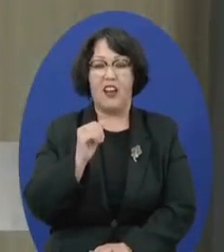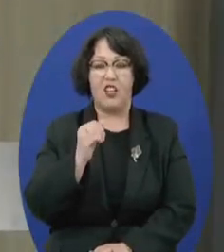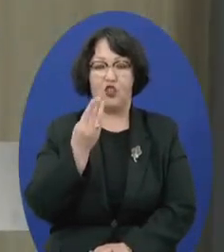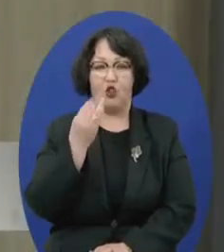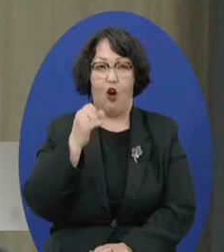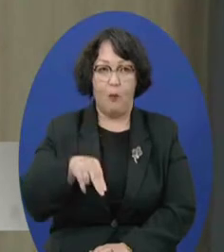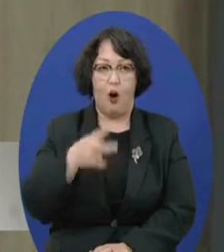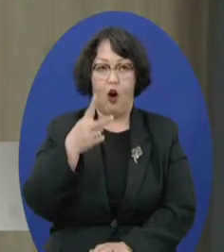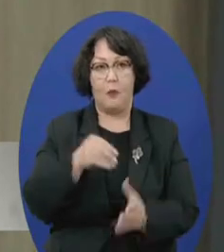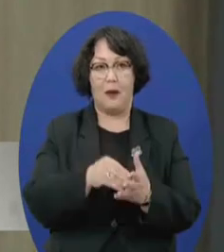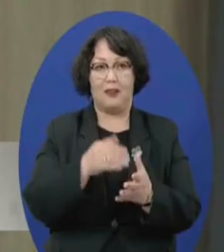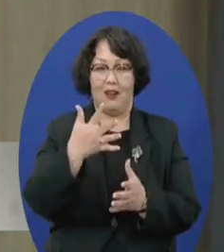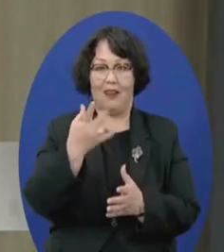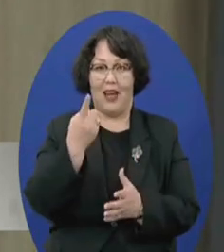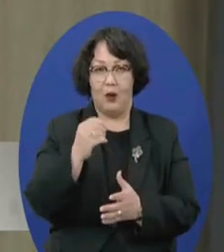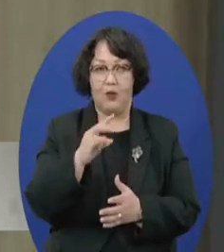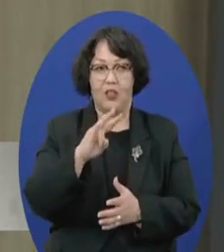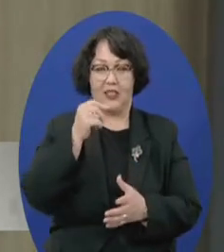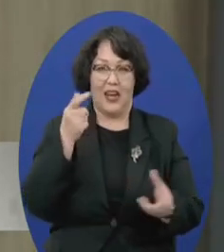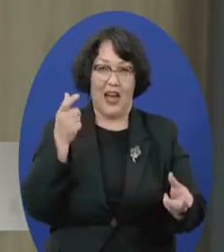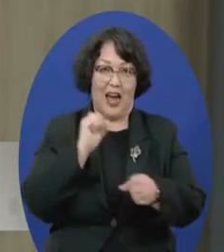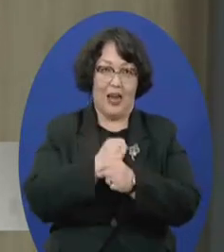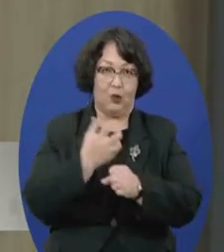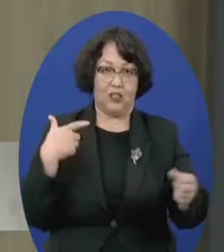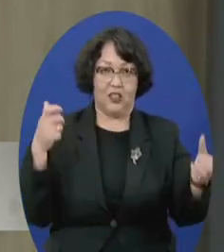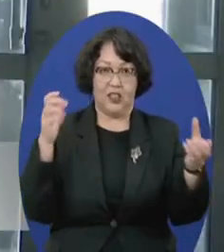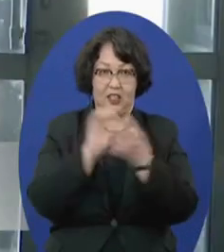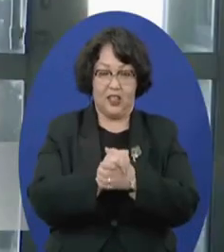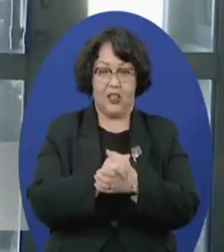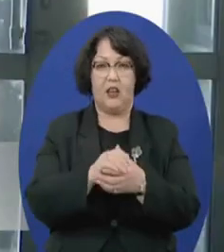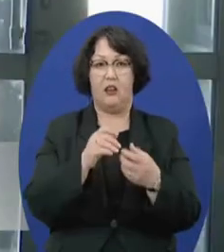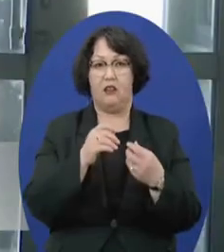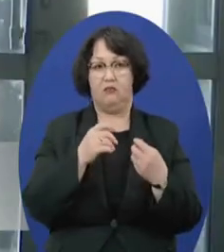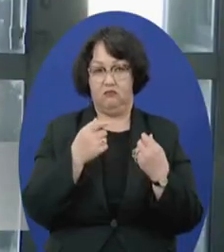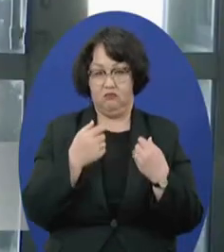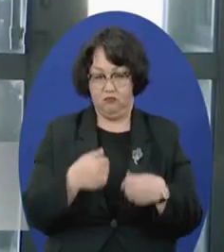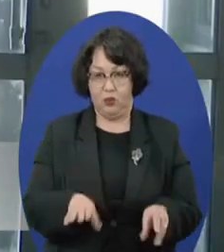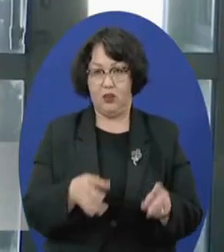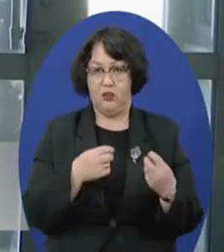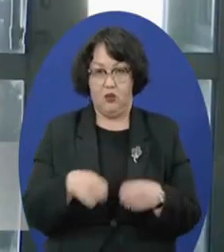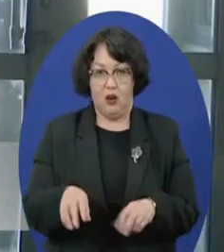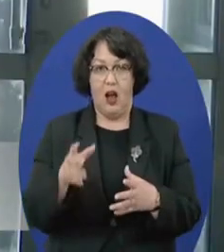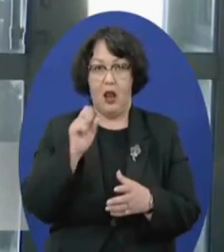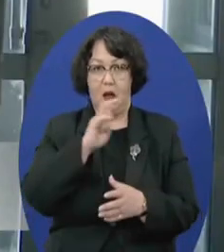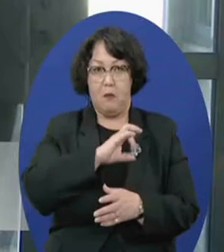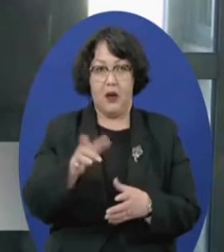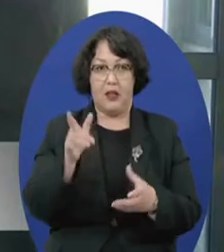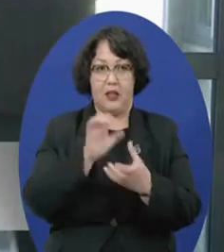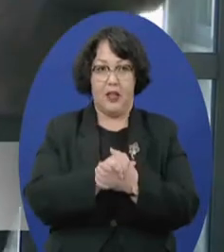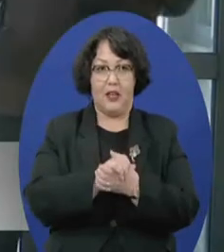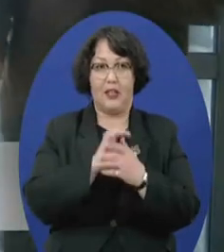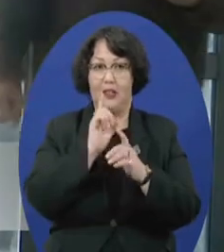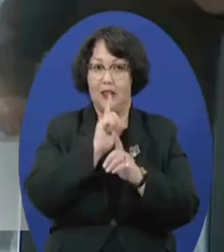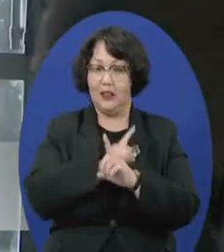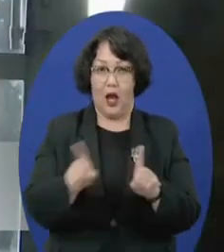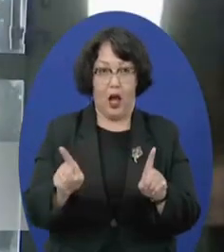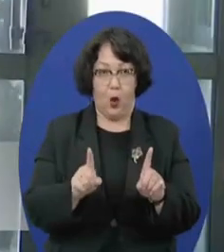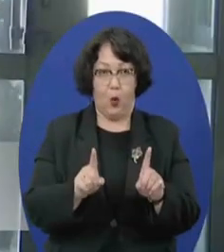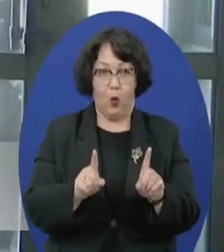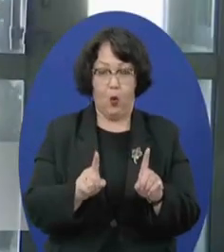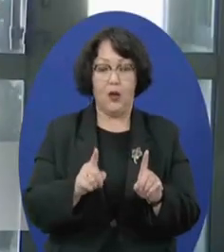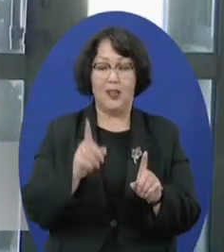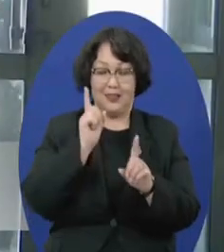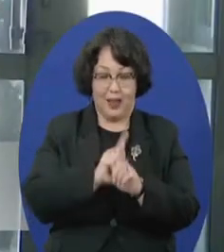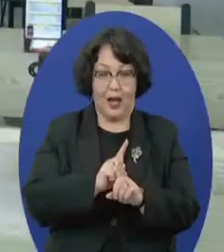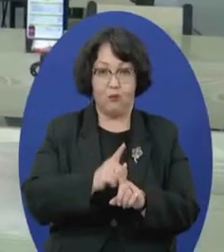нийт 2511-тэй хариуцлагын гэрээ байгууллаа. Хэрвээ аж ахуйн нэгжүүд гэрээнд заасны дагуу халдвар хамгааллын дэглэмээ баримтлж